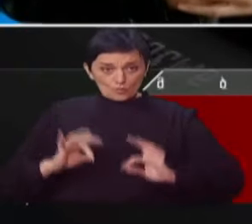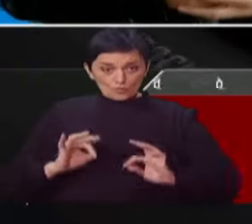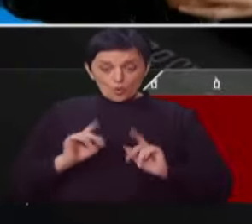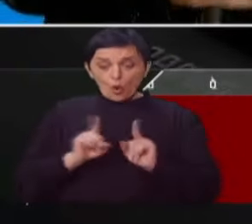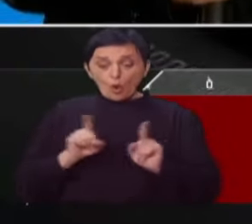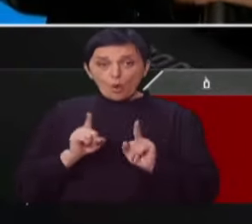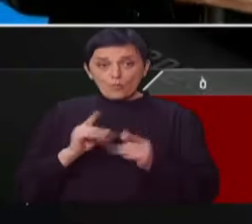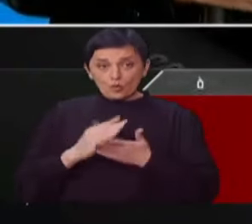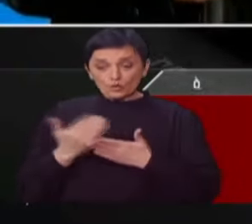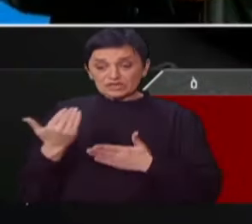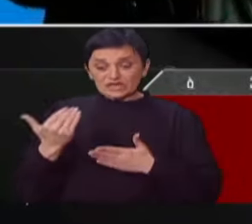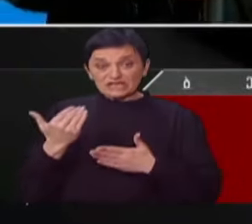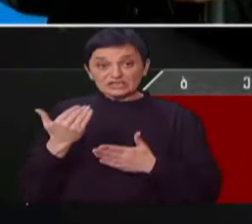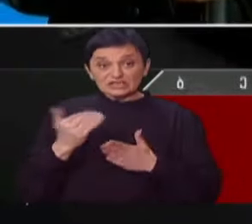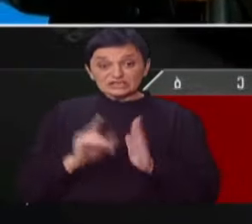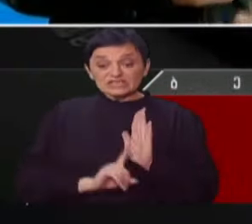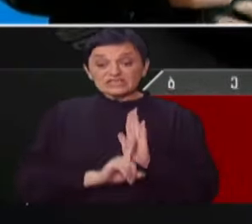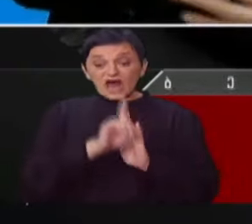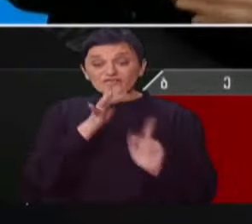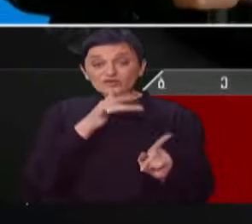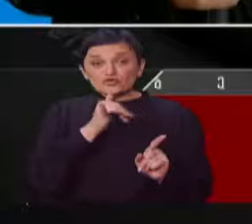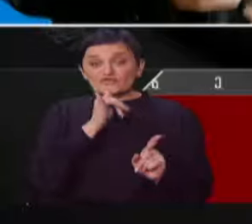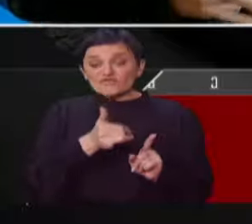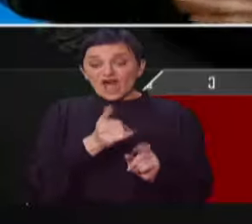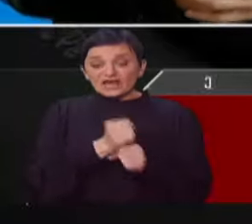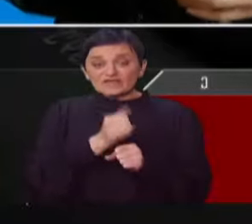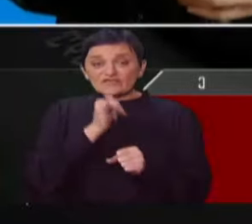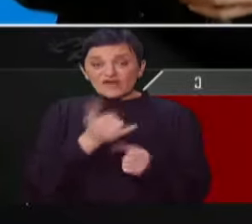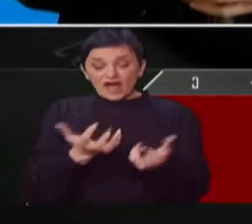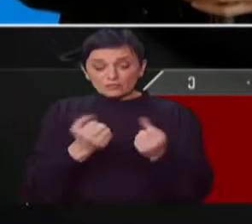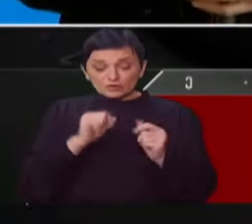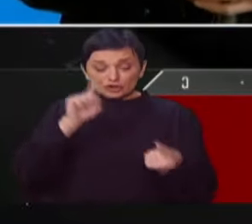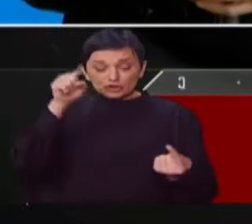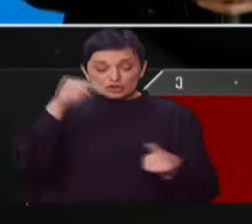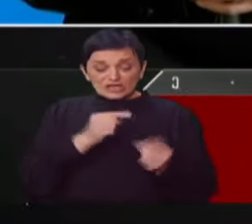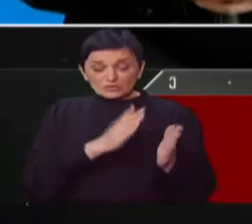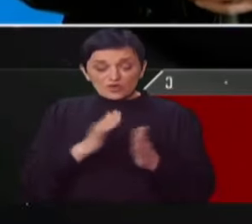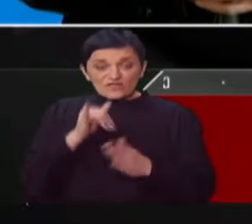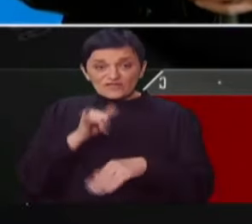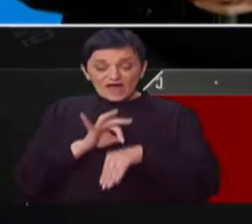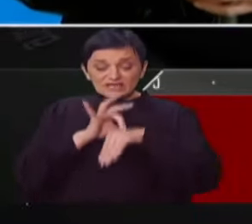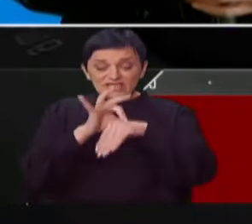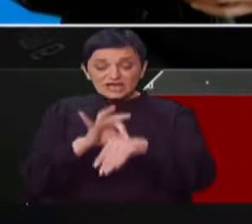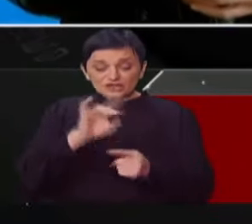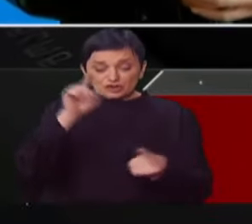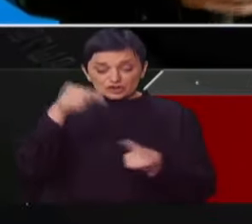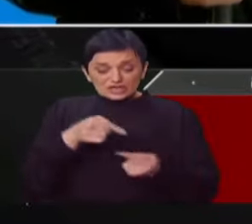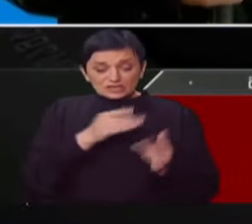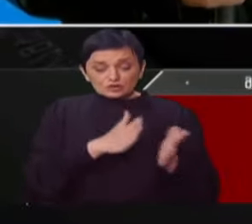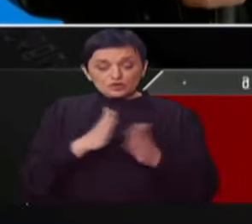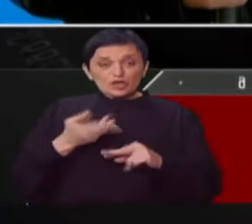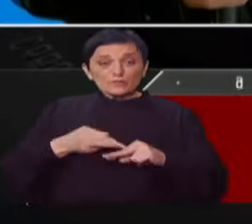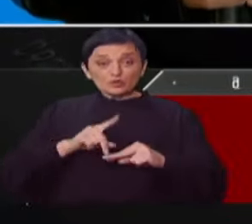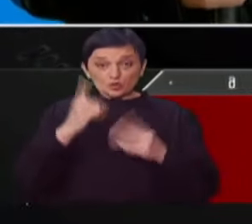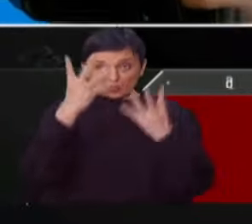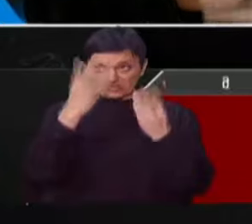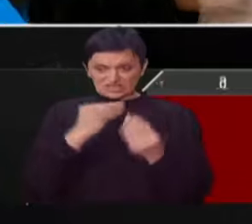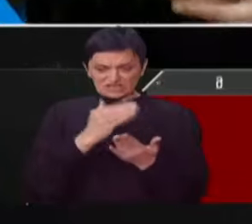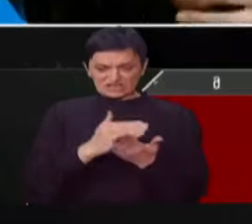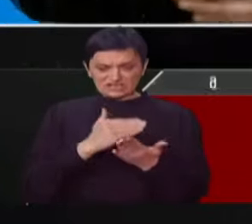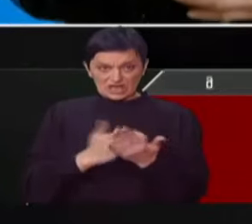нацили миичневс, тавис дрозе вер гаакетам да вер мииго шесабамиси зомеби, вер гаатара шесабамиси зомеби, имисатвис ром трис эс